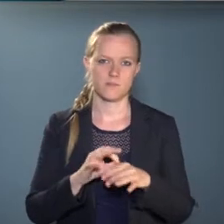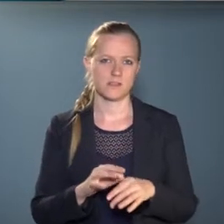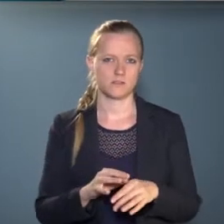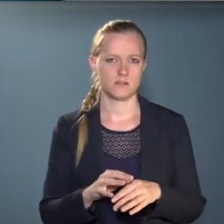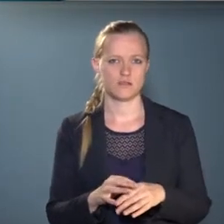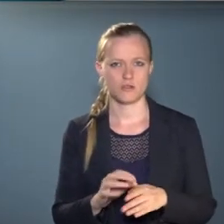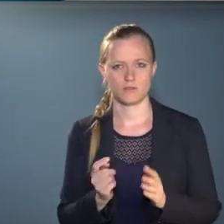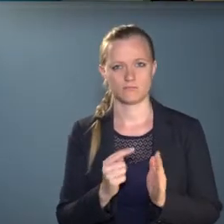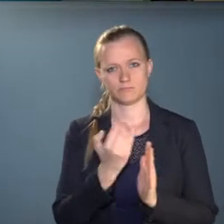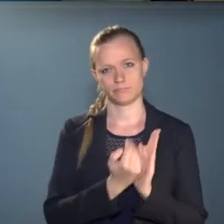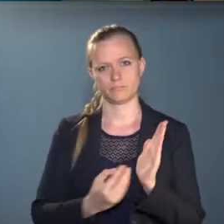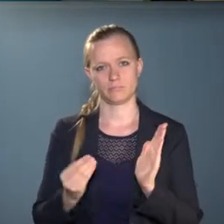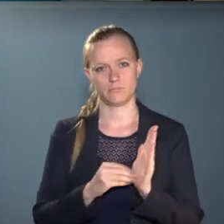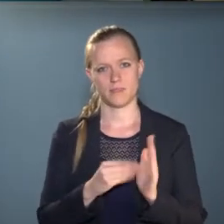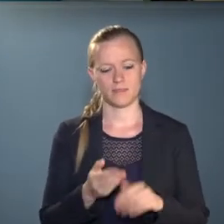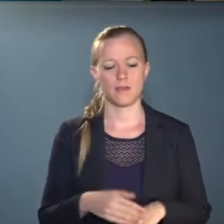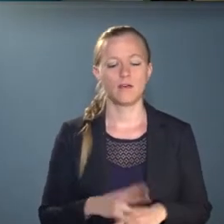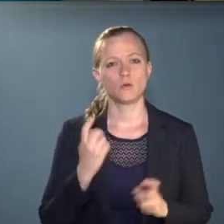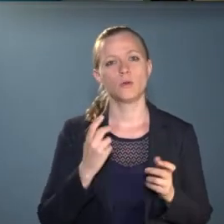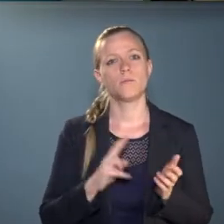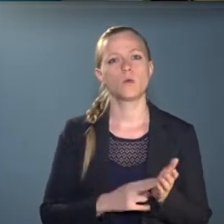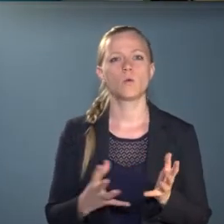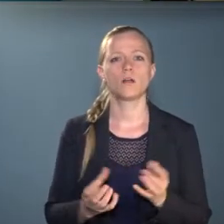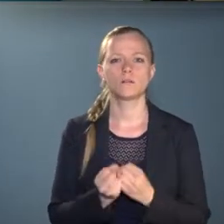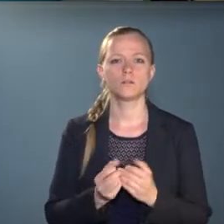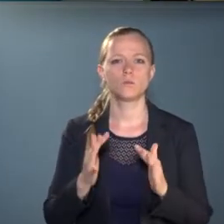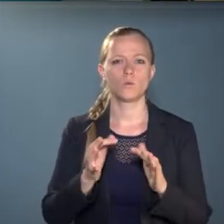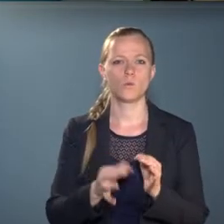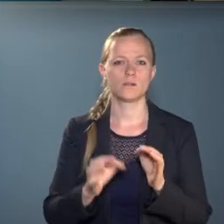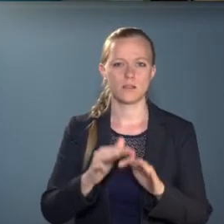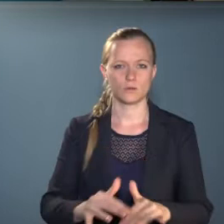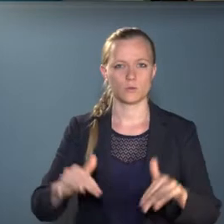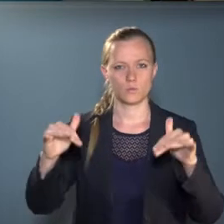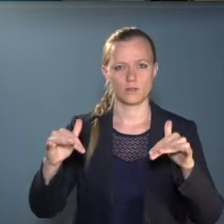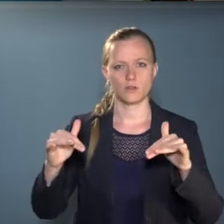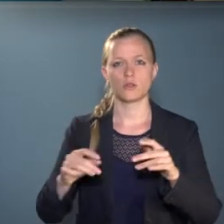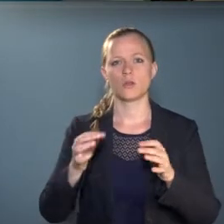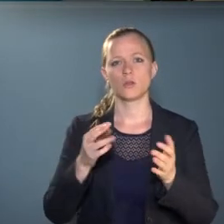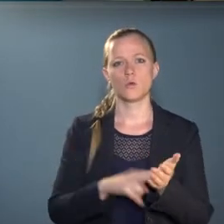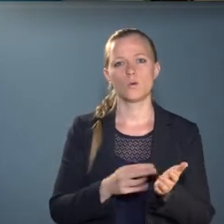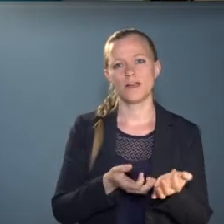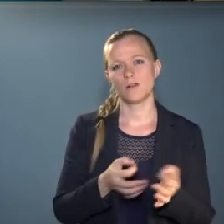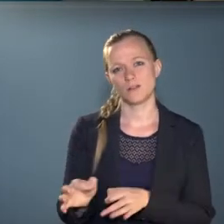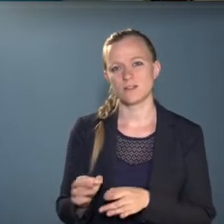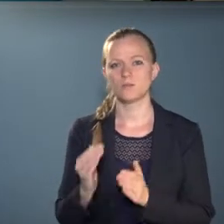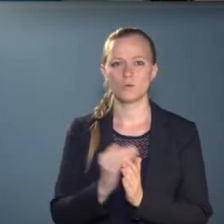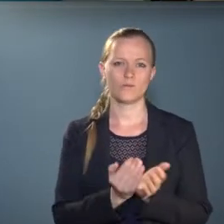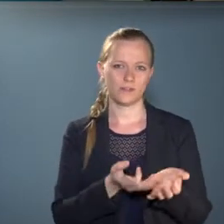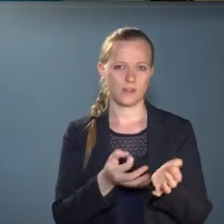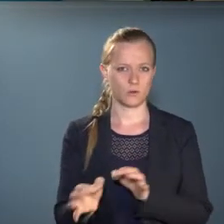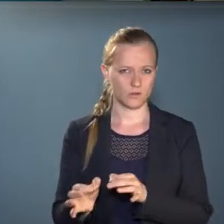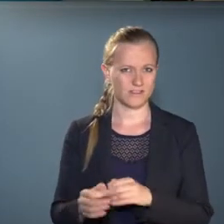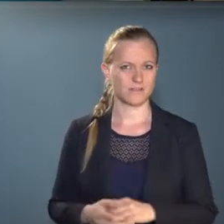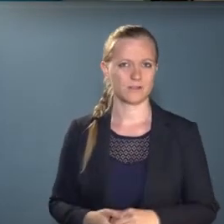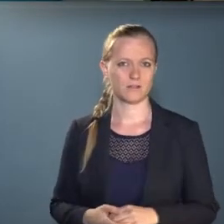bevezetésének kritériumai között. Gondolom, a jogalkotó az országgyűlés, a jog előkészítő vagy törvény előkészítő az